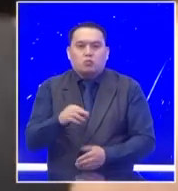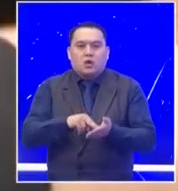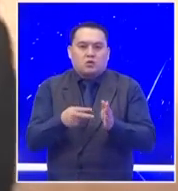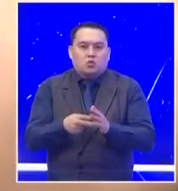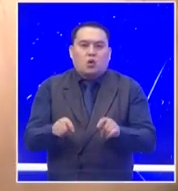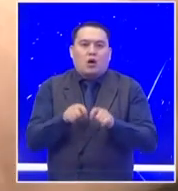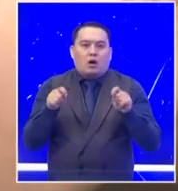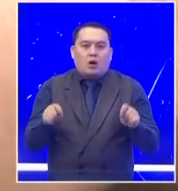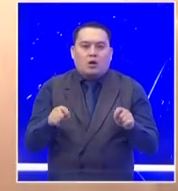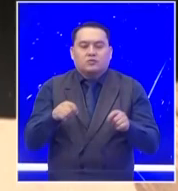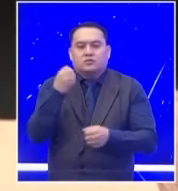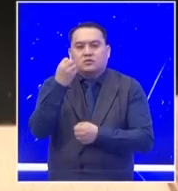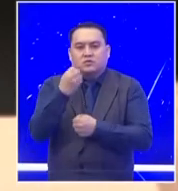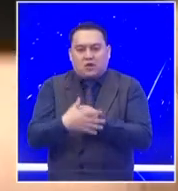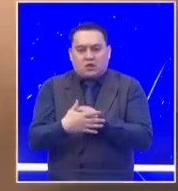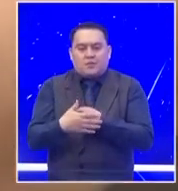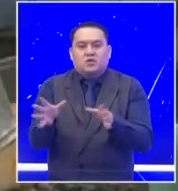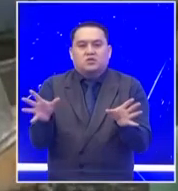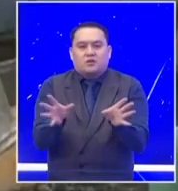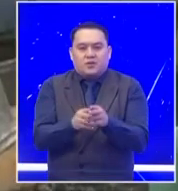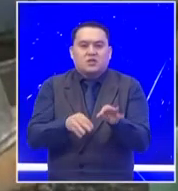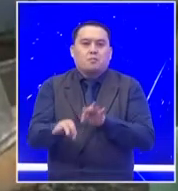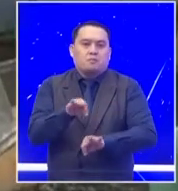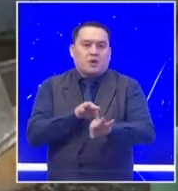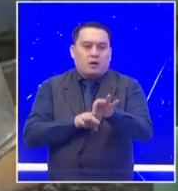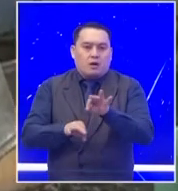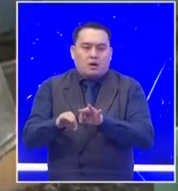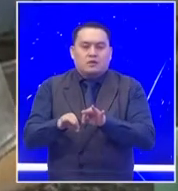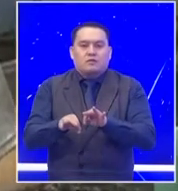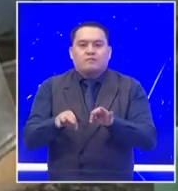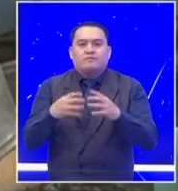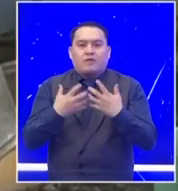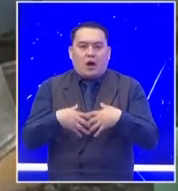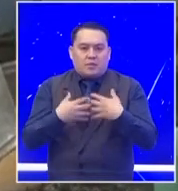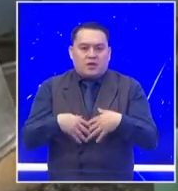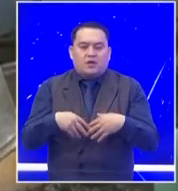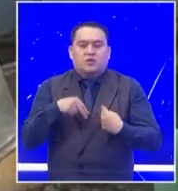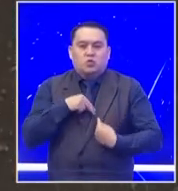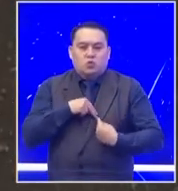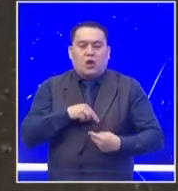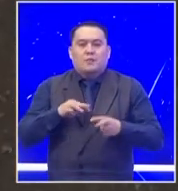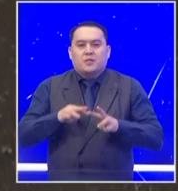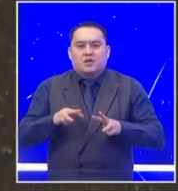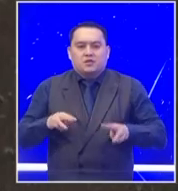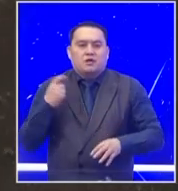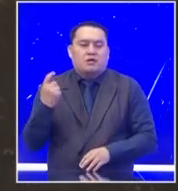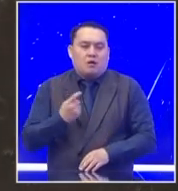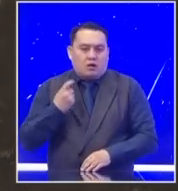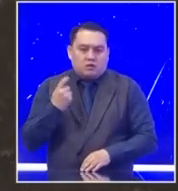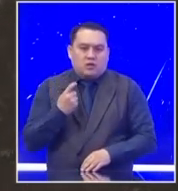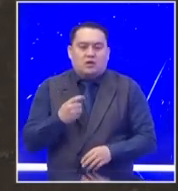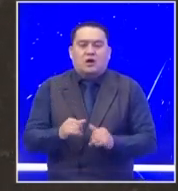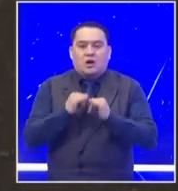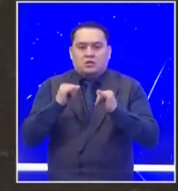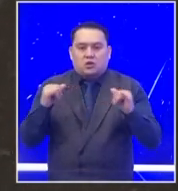планируется открытие архивного центра. Благодаря совместному проекту под названием «Цифровая фабрика» Министерства труда и социальной защиты и Министерства цифрового